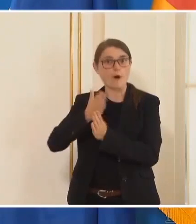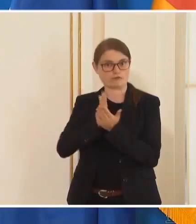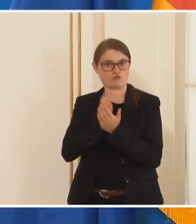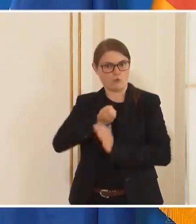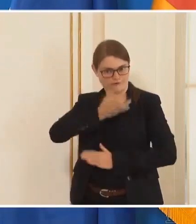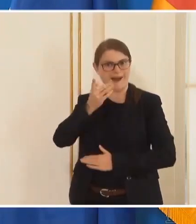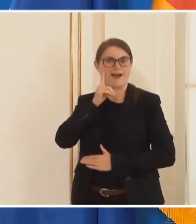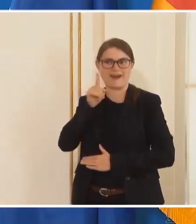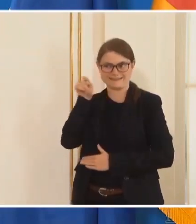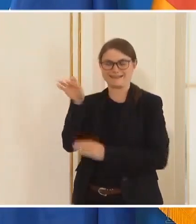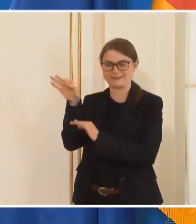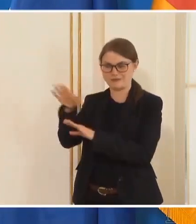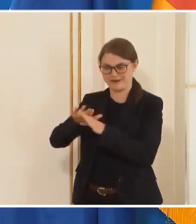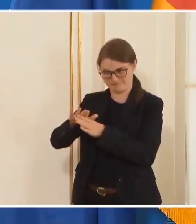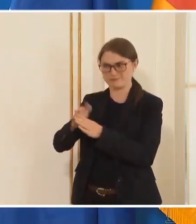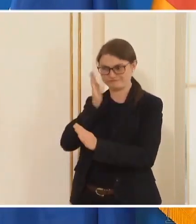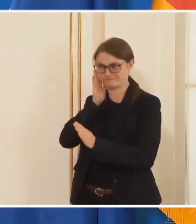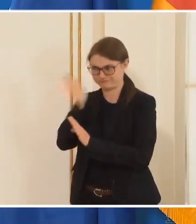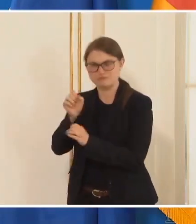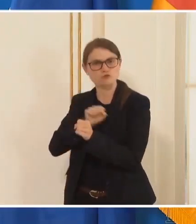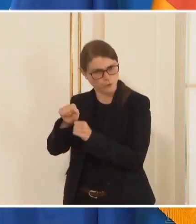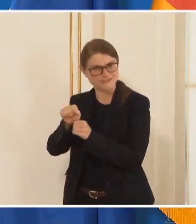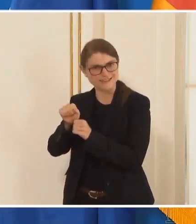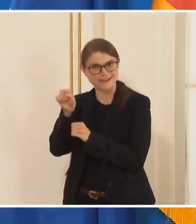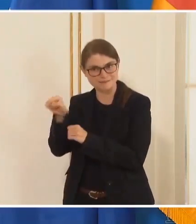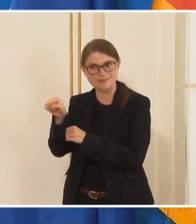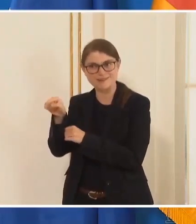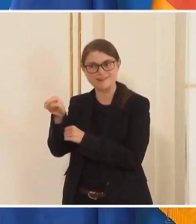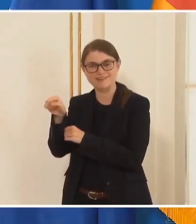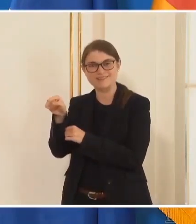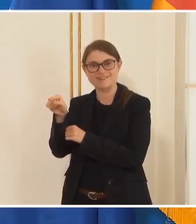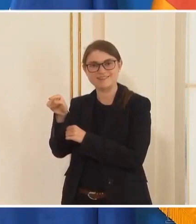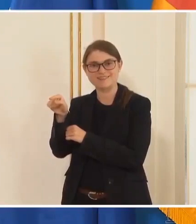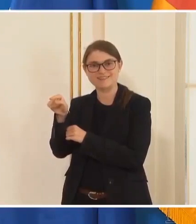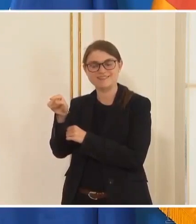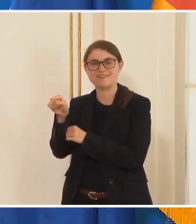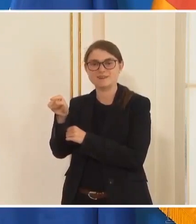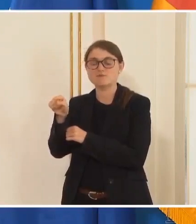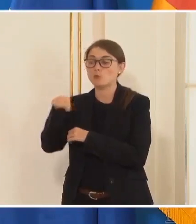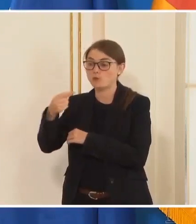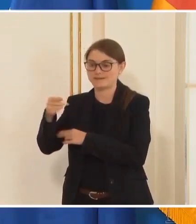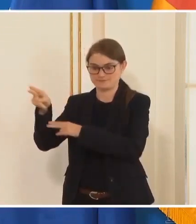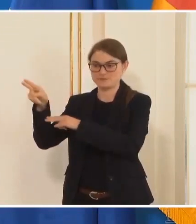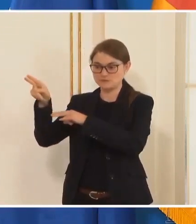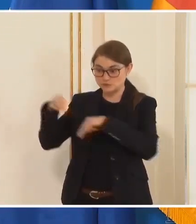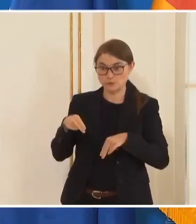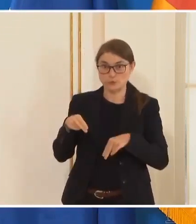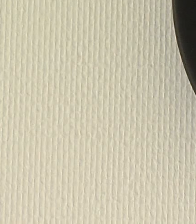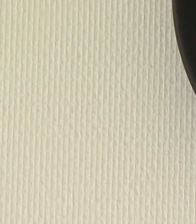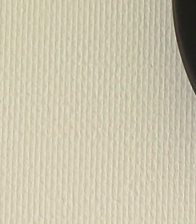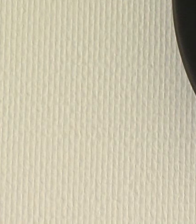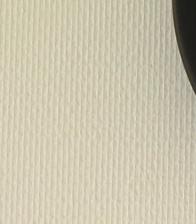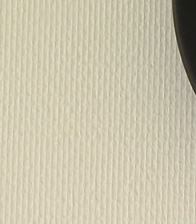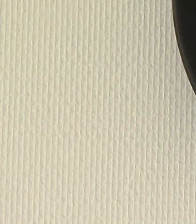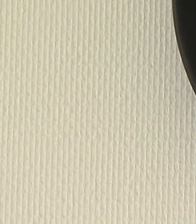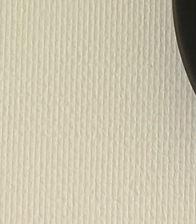vor Reiseantritt bekannt war, dass man in ein Risikogebiet fährt und die Reise vermeidbar war.